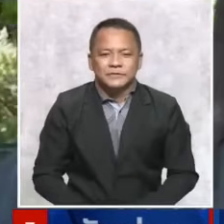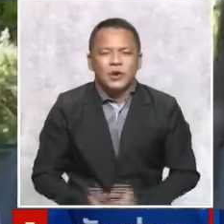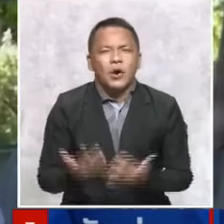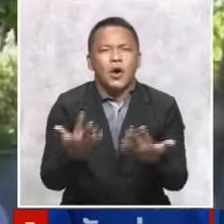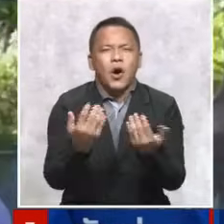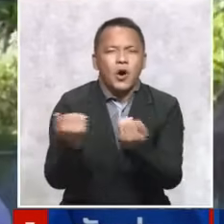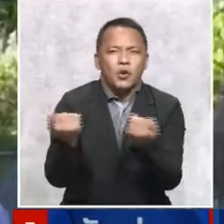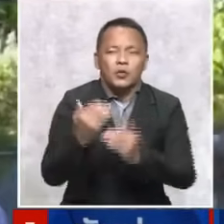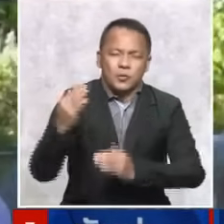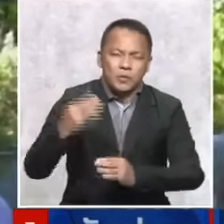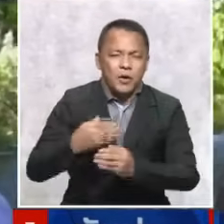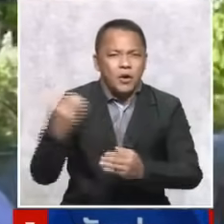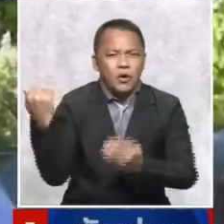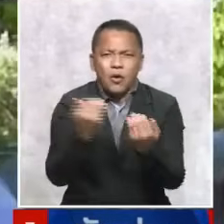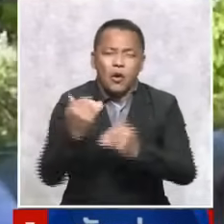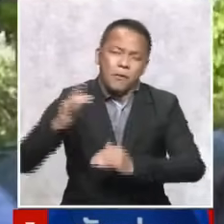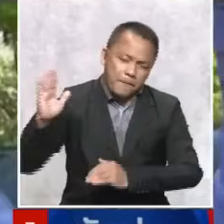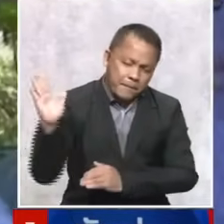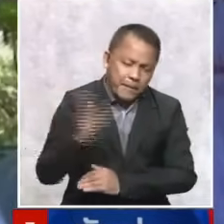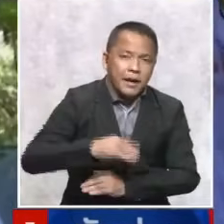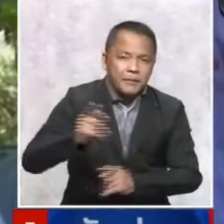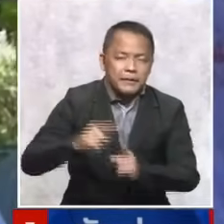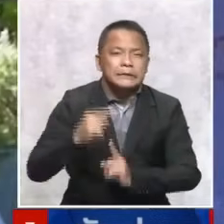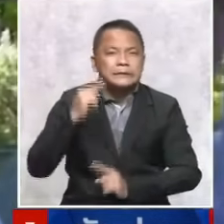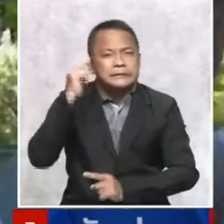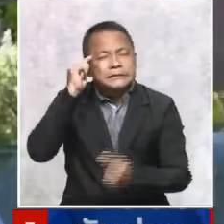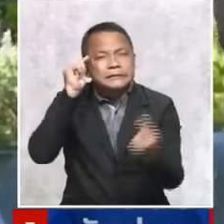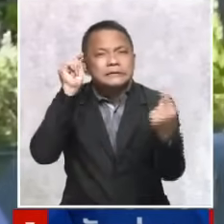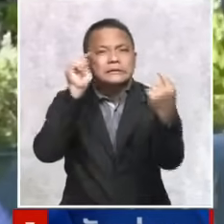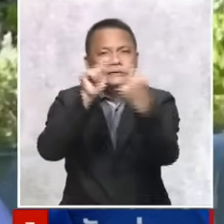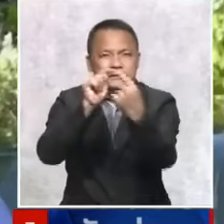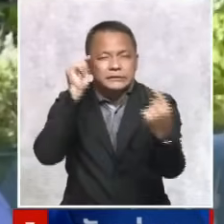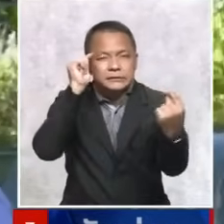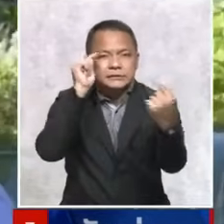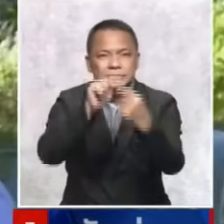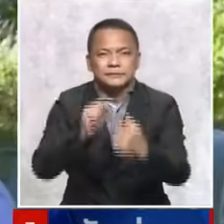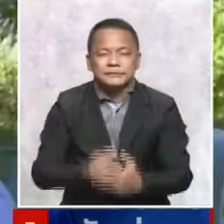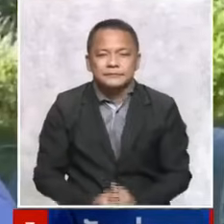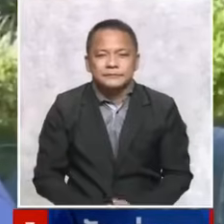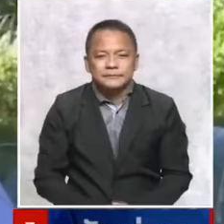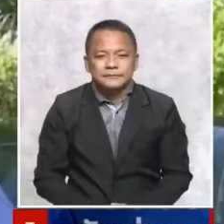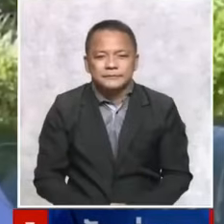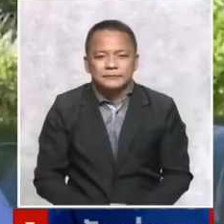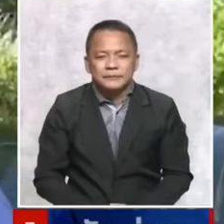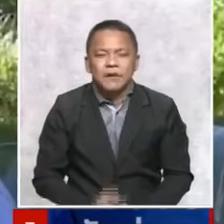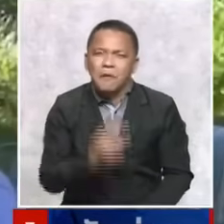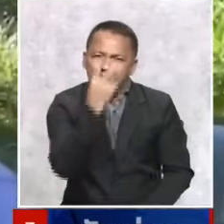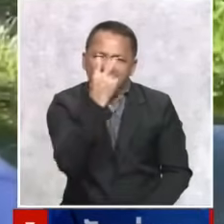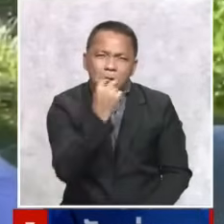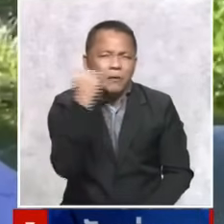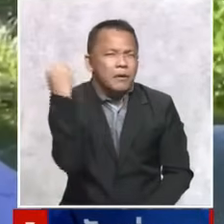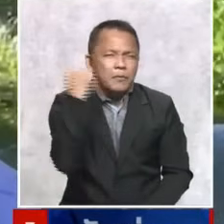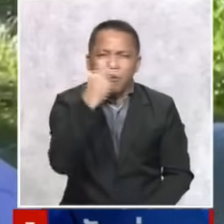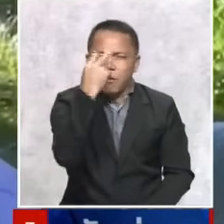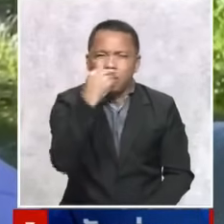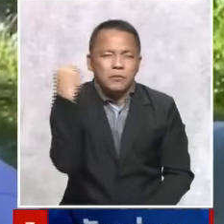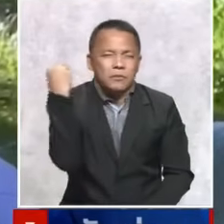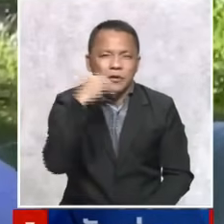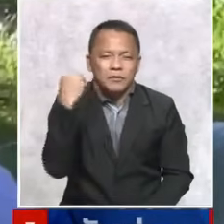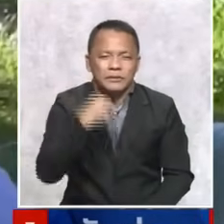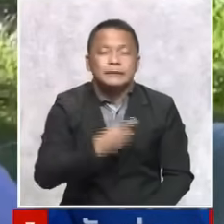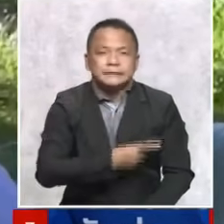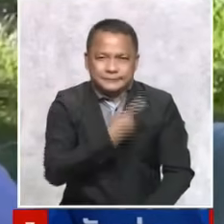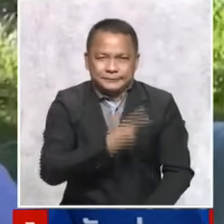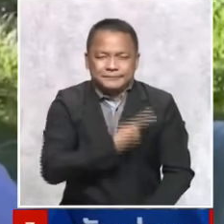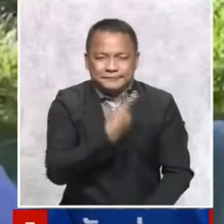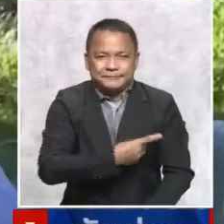าลูกมันตลอดคิดลูกหาว่าไงทุกมือน้องลูกดี